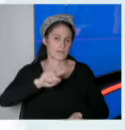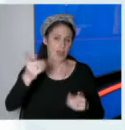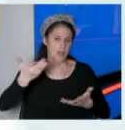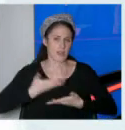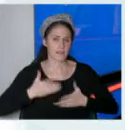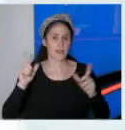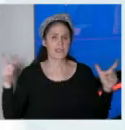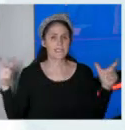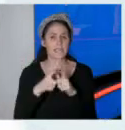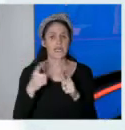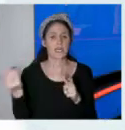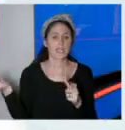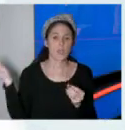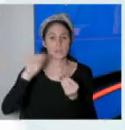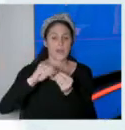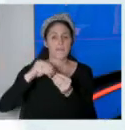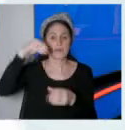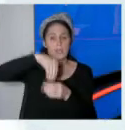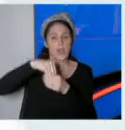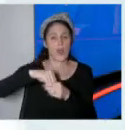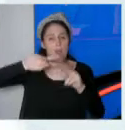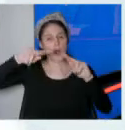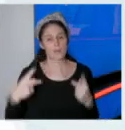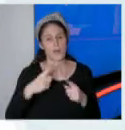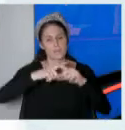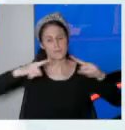שלא נקבל, וסגר נוסף יכלול שוב את כל הערים מכל הצבעים. אז